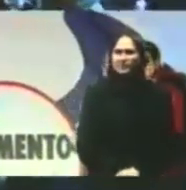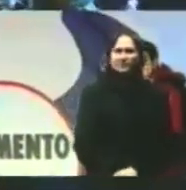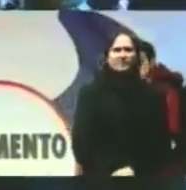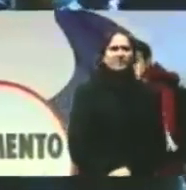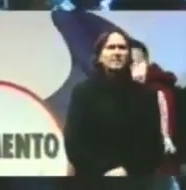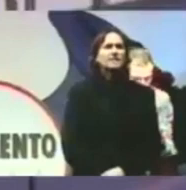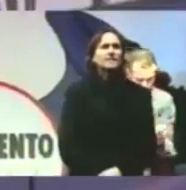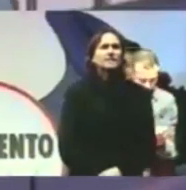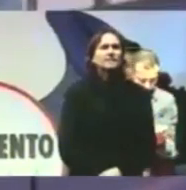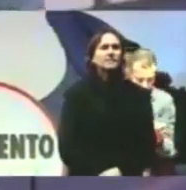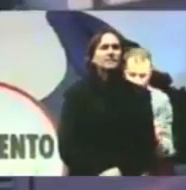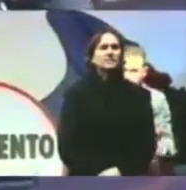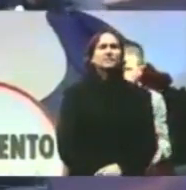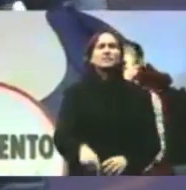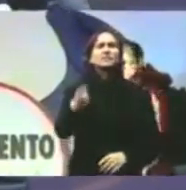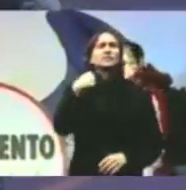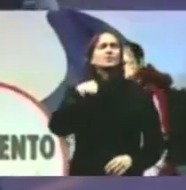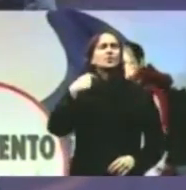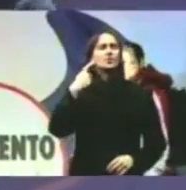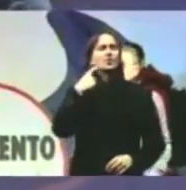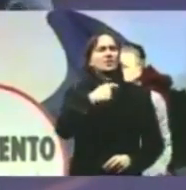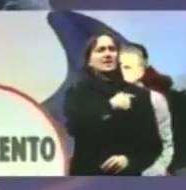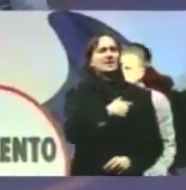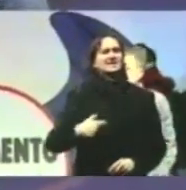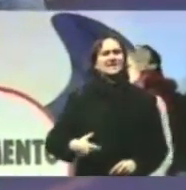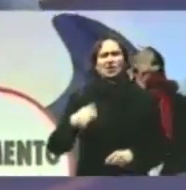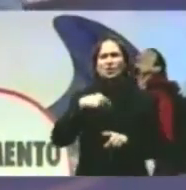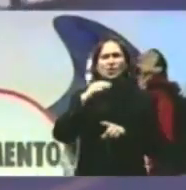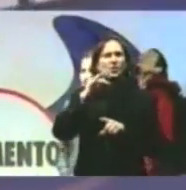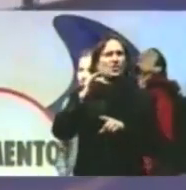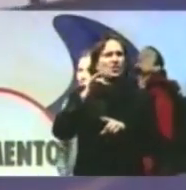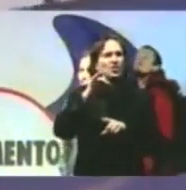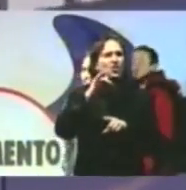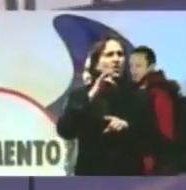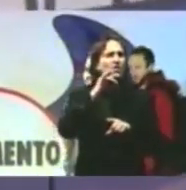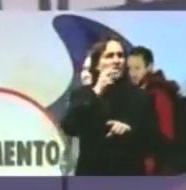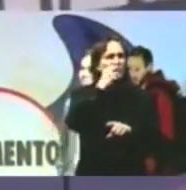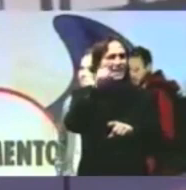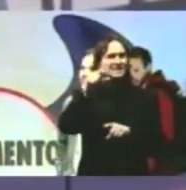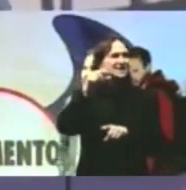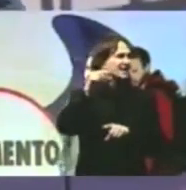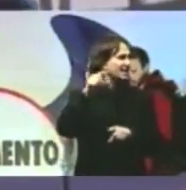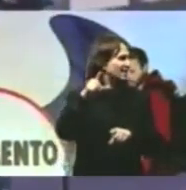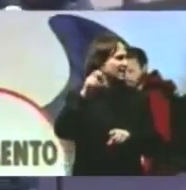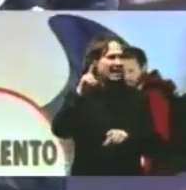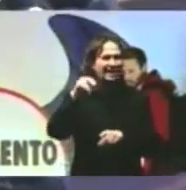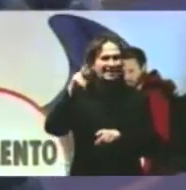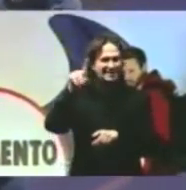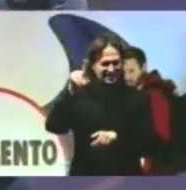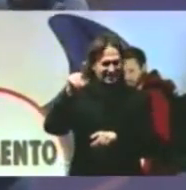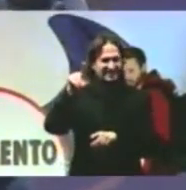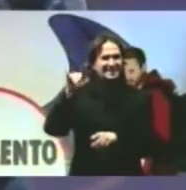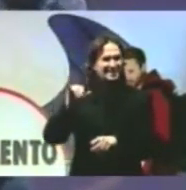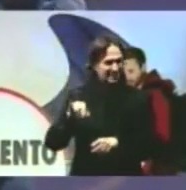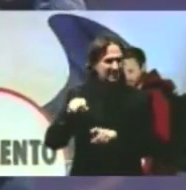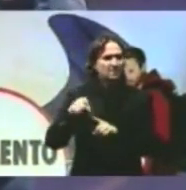Io ho sentito il sindaco di Firenze, Matteo Renzi, dire una cosa, dire che i politici sono come